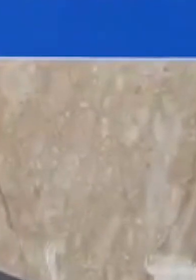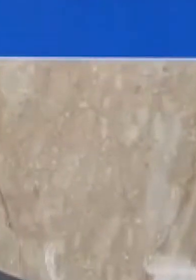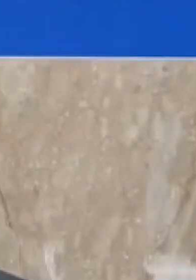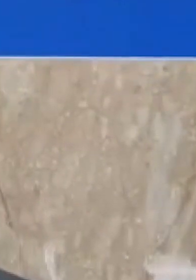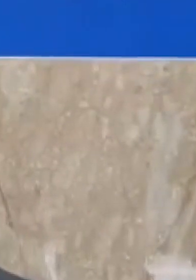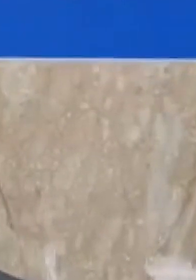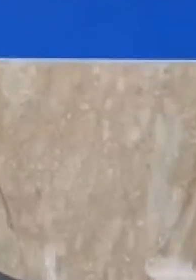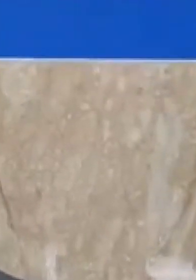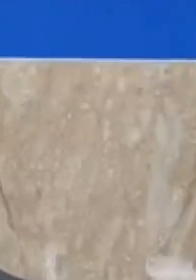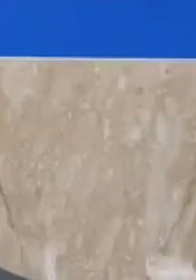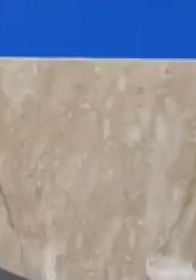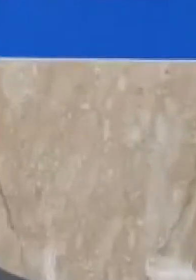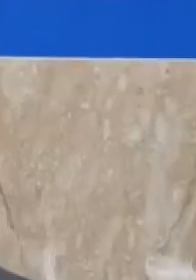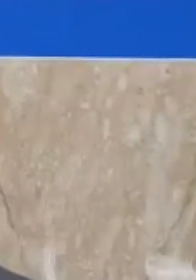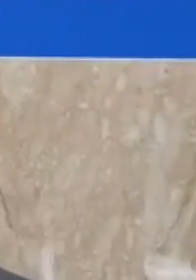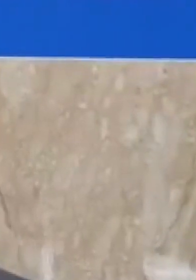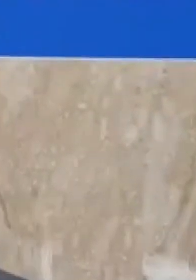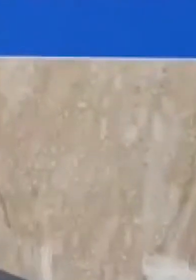个